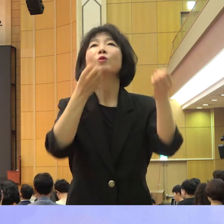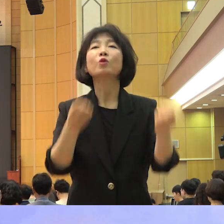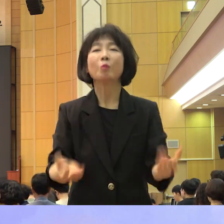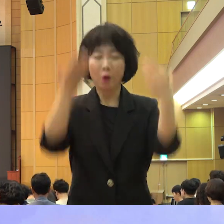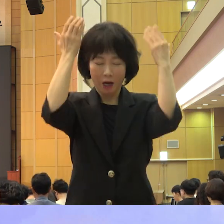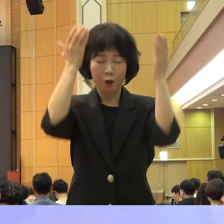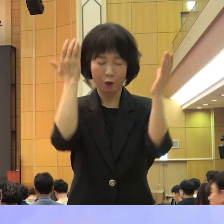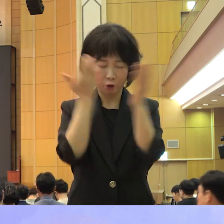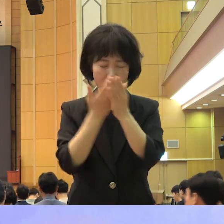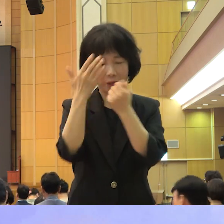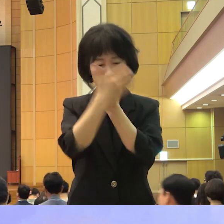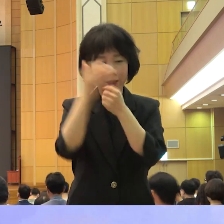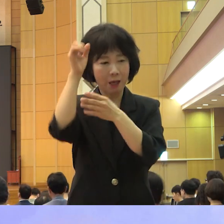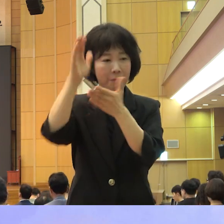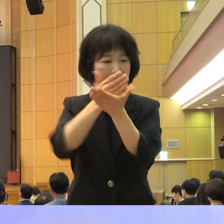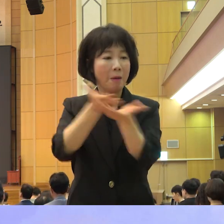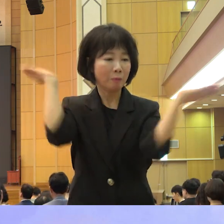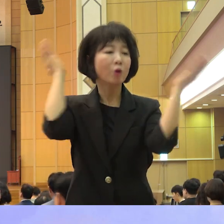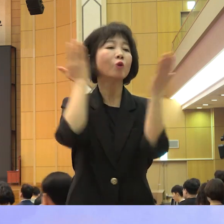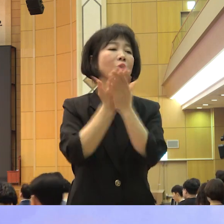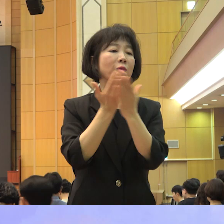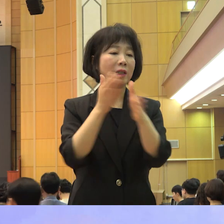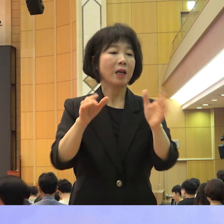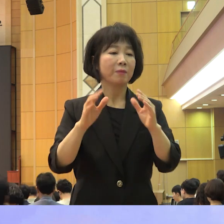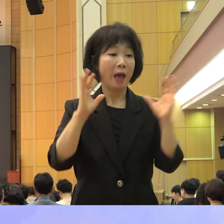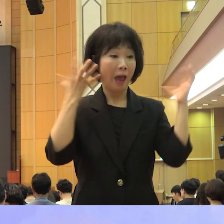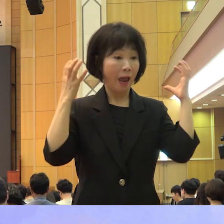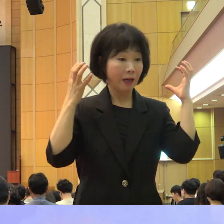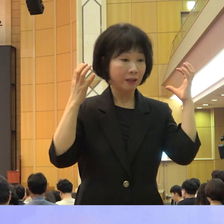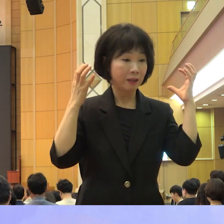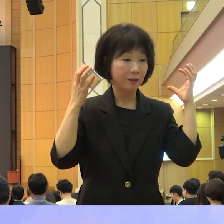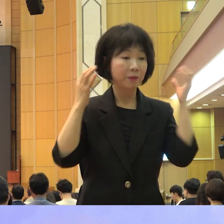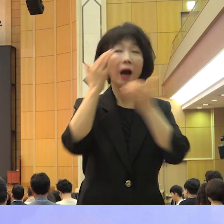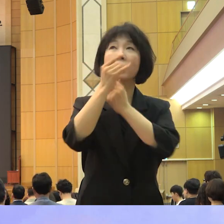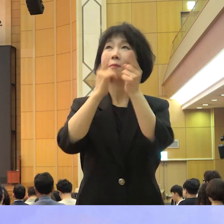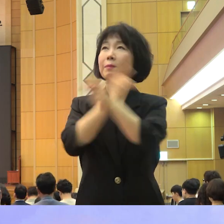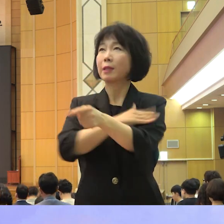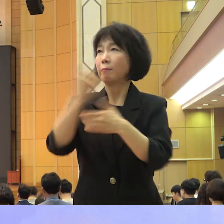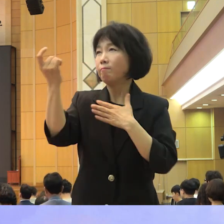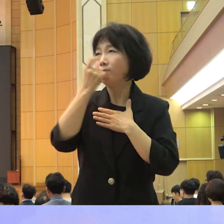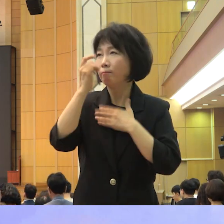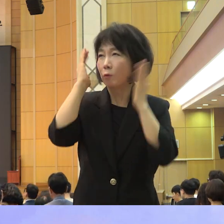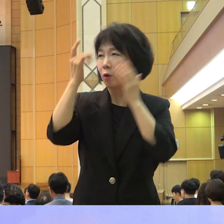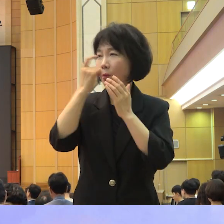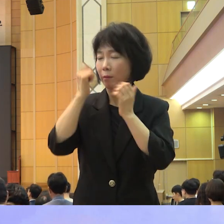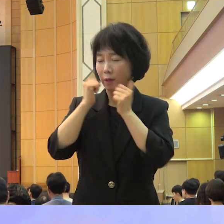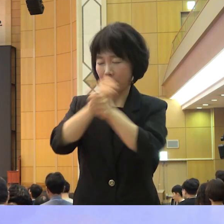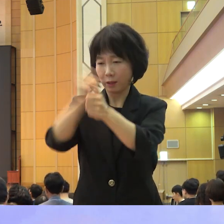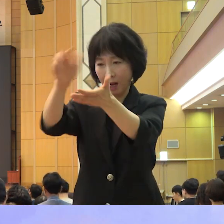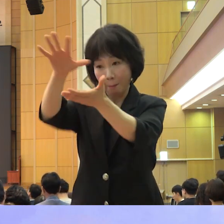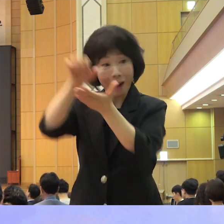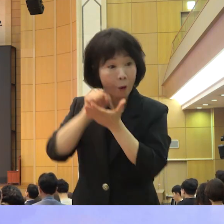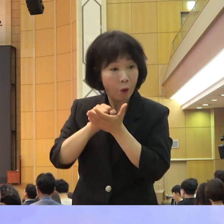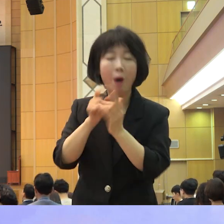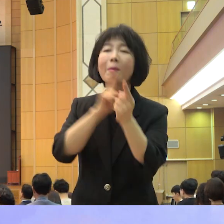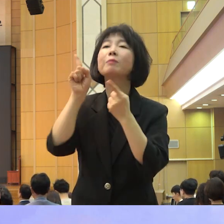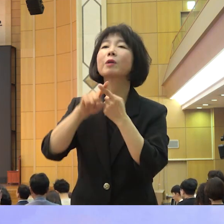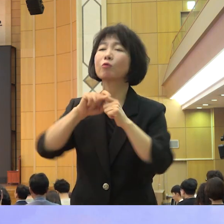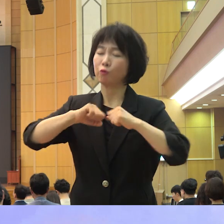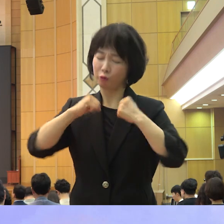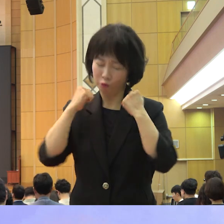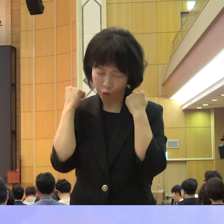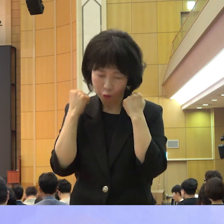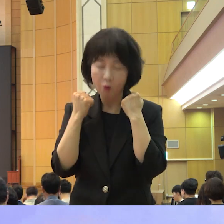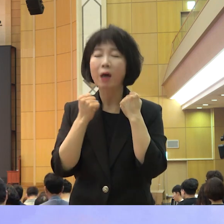있도록 주님 도와주시옵소서. 그리고 이 아이들이 하나님의 말씀을 잘 받아서 하나님께